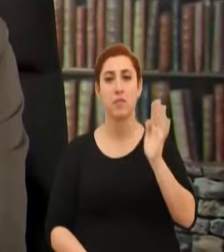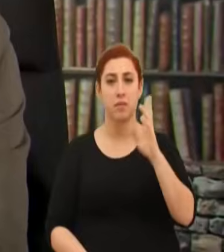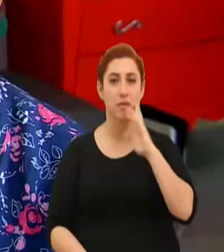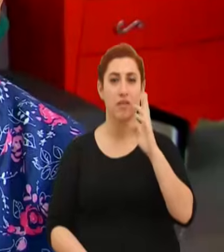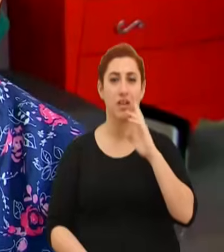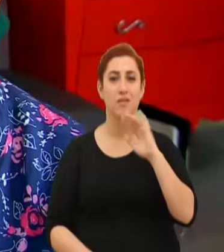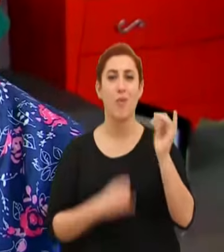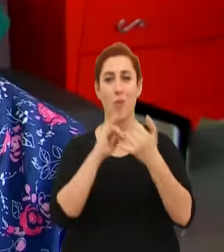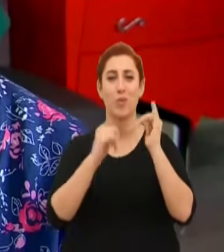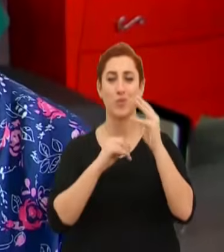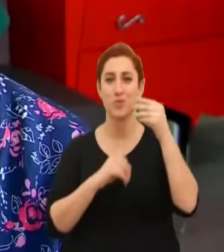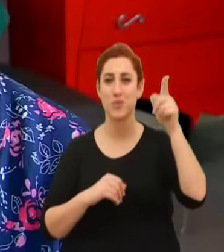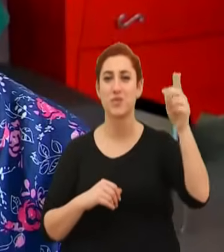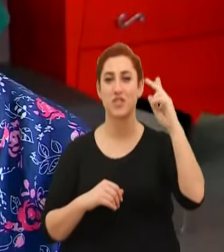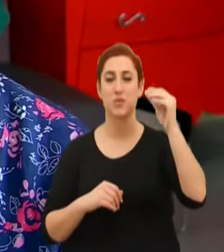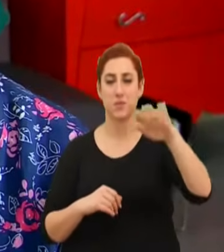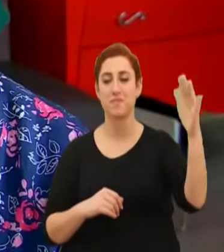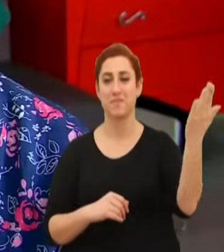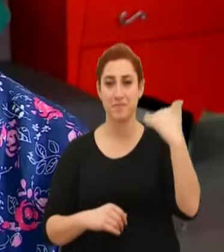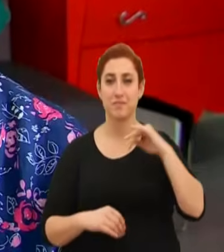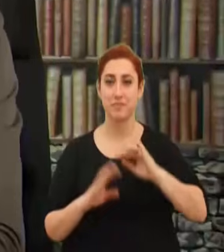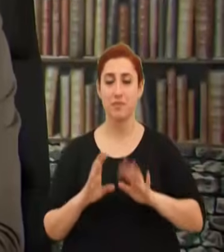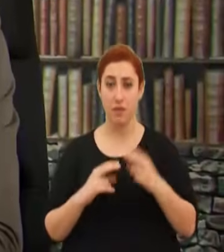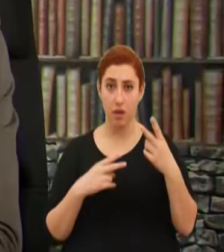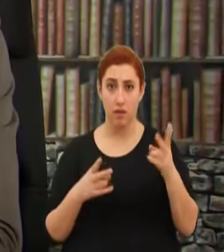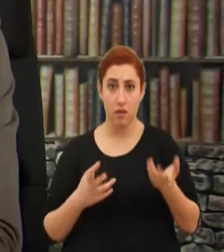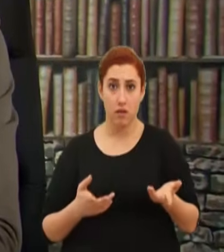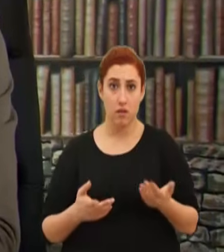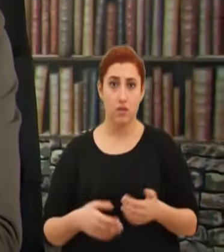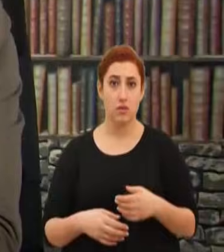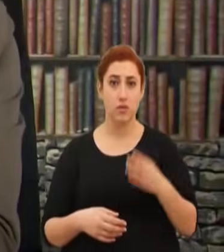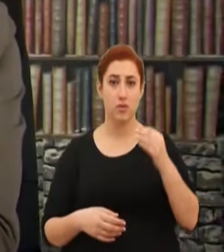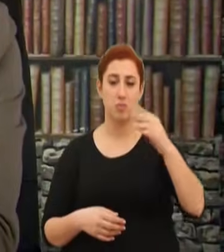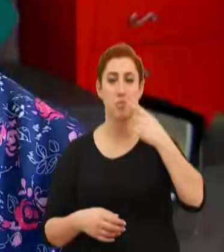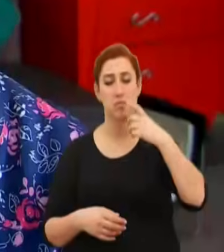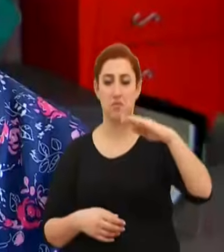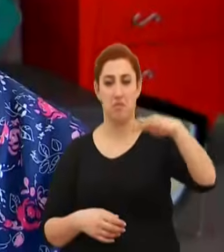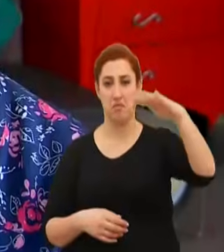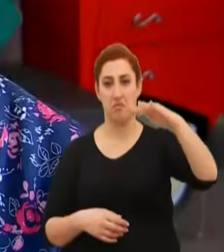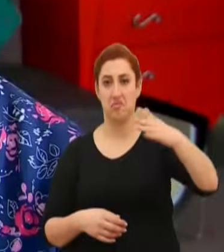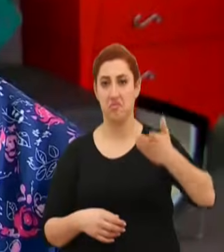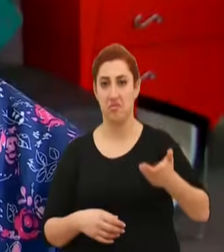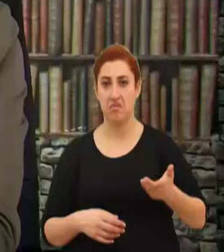Tamam efendim. Kast ajansından iki çocuk istiyorsunuz. Evet. Şöyle şu boylarda.